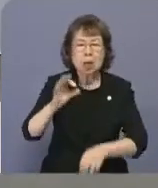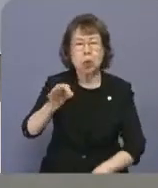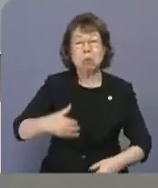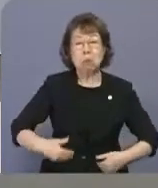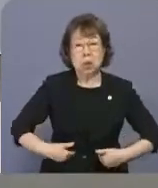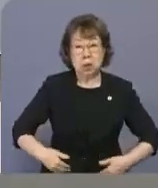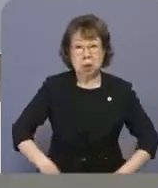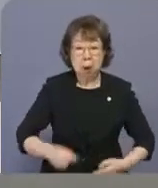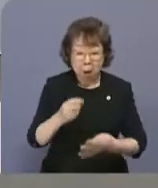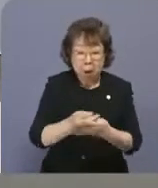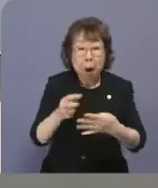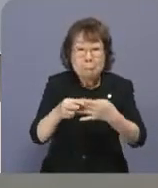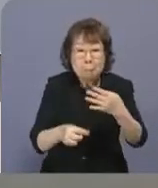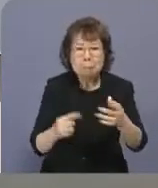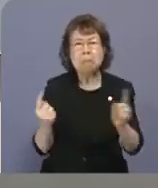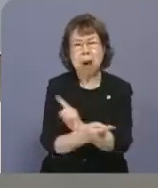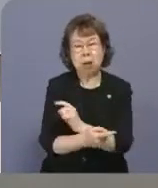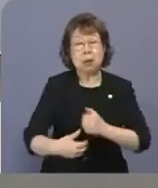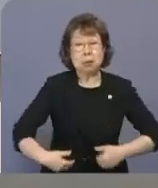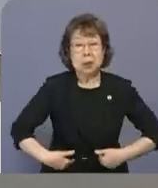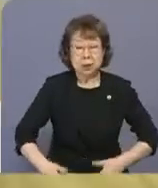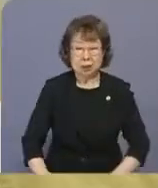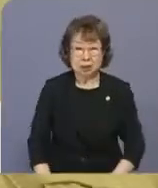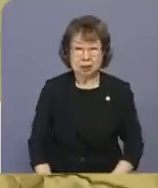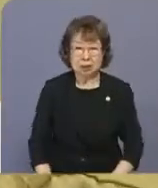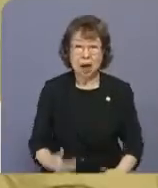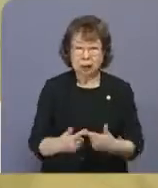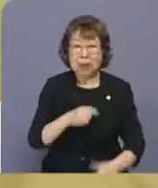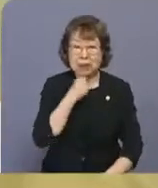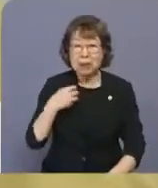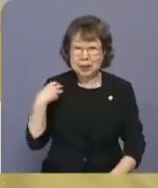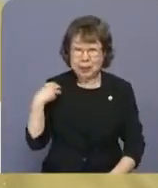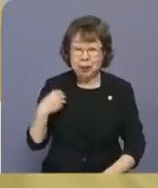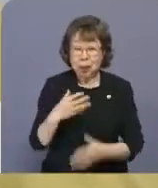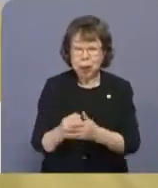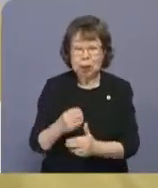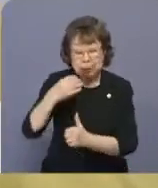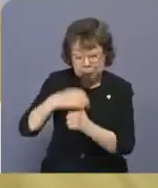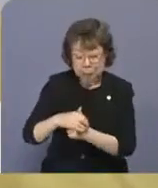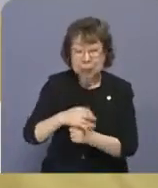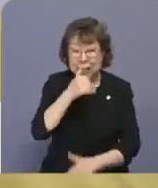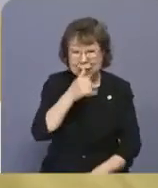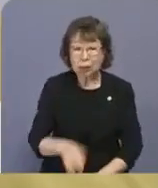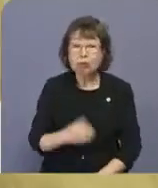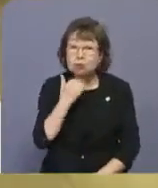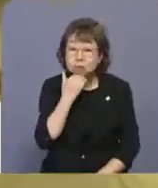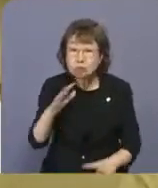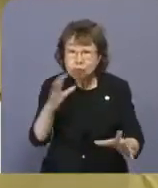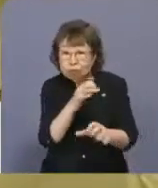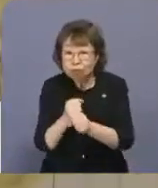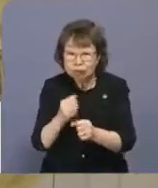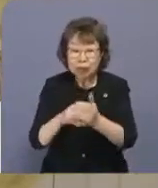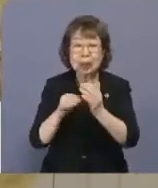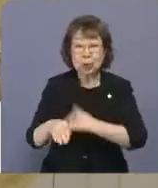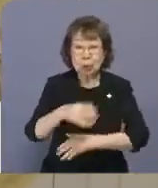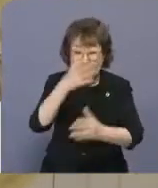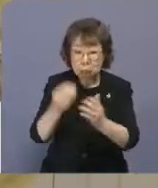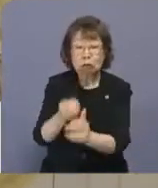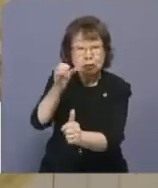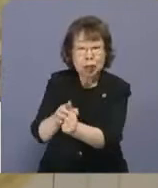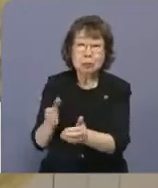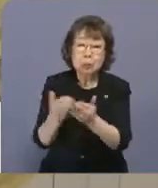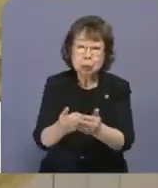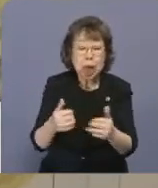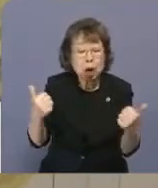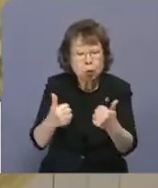시 조례까지 바꿔야 합니다. 네. 추진 초기에는 부산 진구가 잠시 위탁 운영을 맡고 이후에 통합협의체가 운영 책임을 맡는